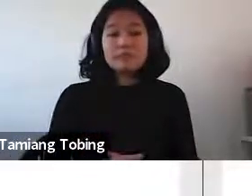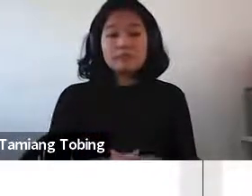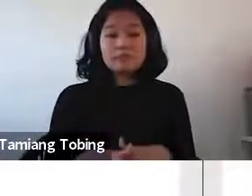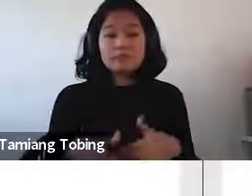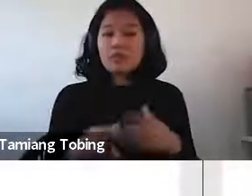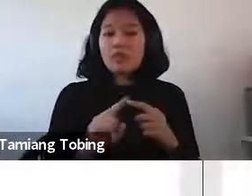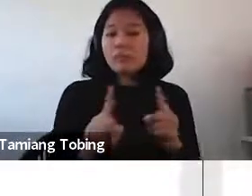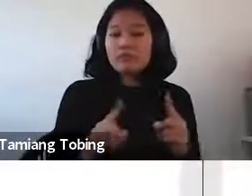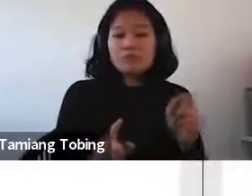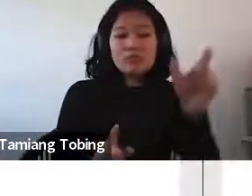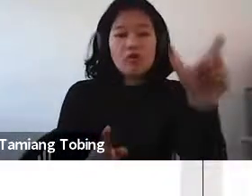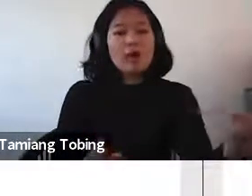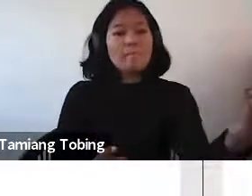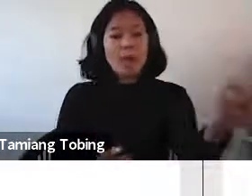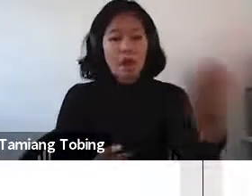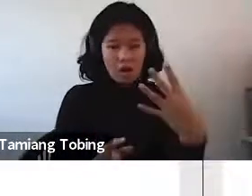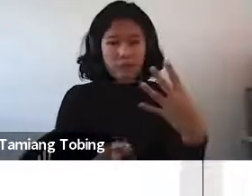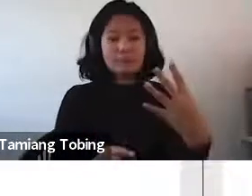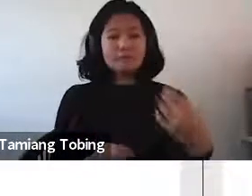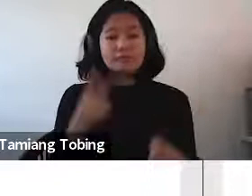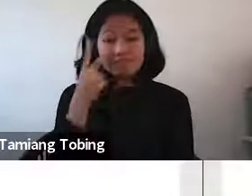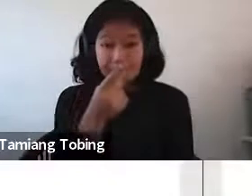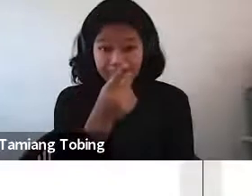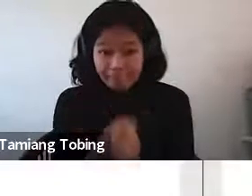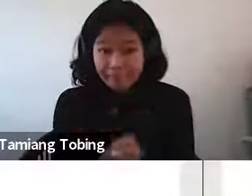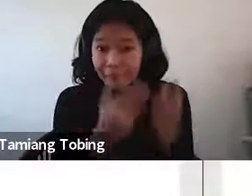Tetapi kita lihat